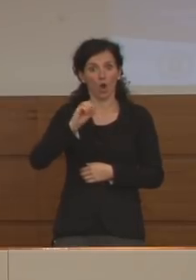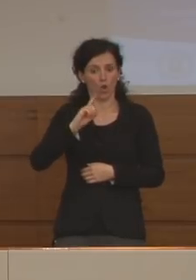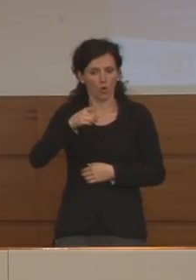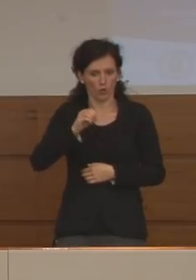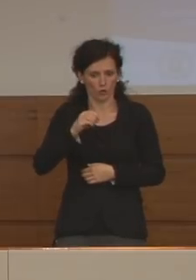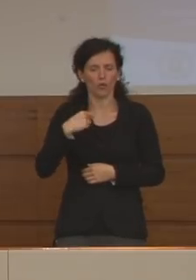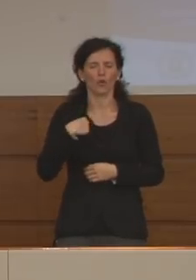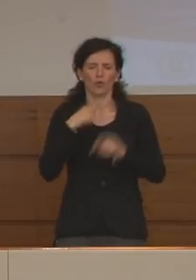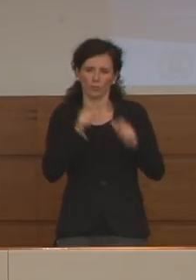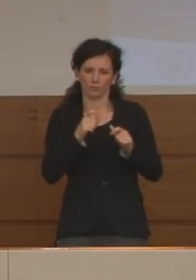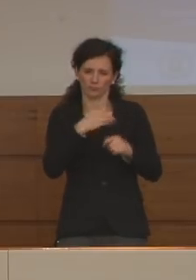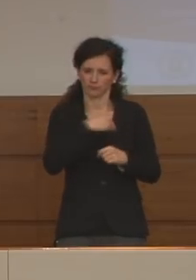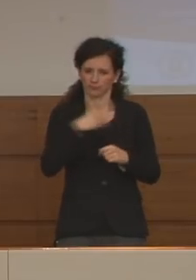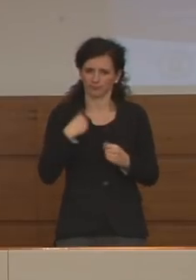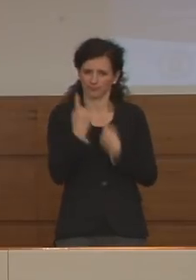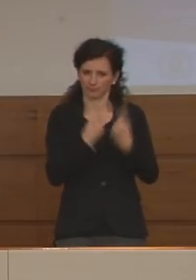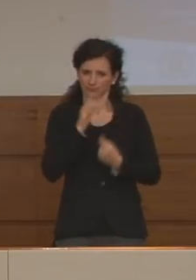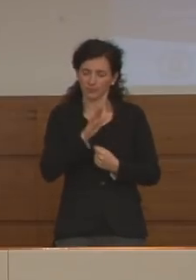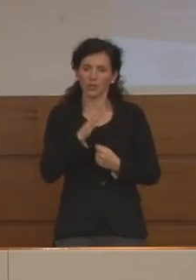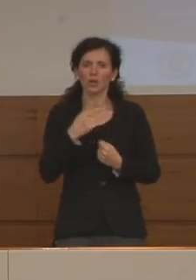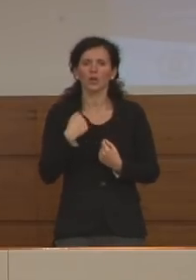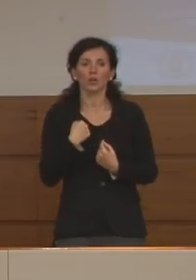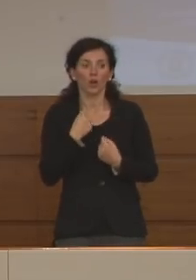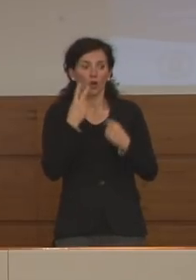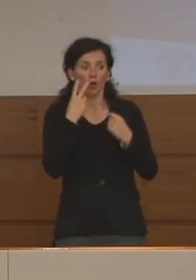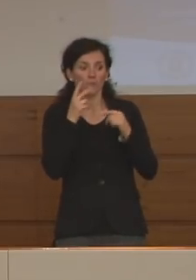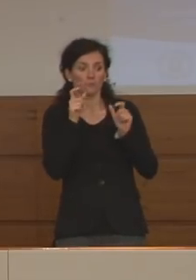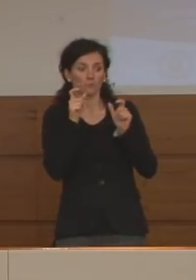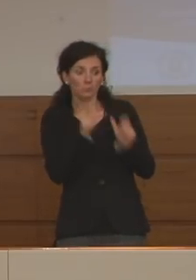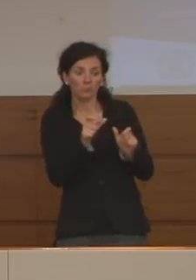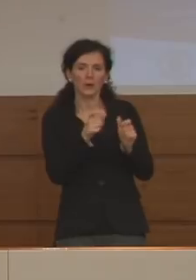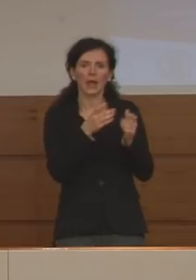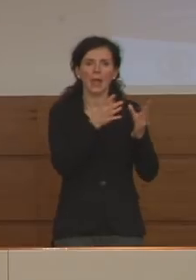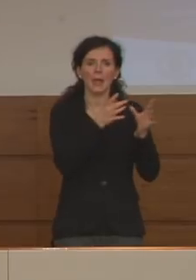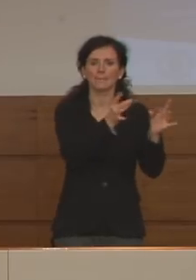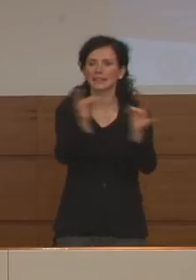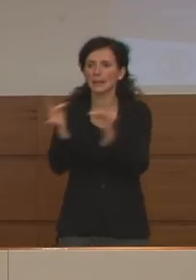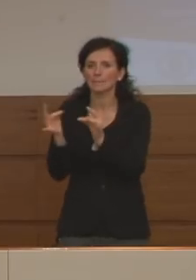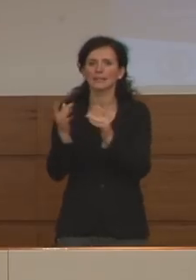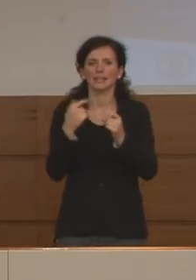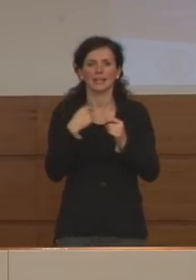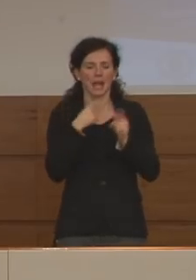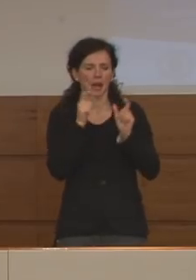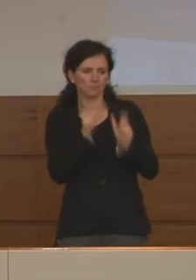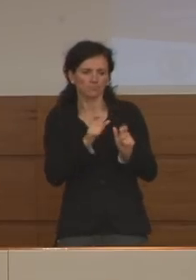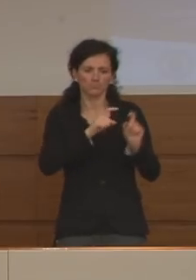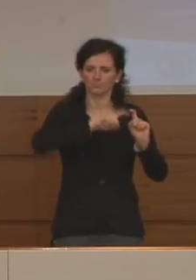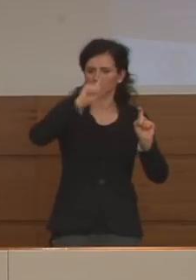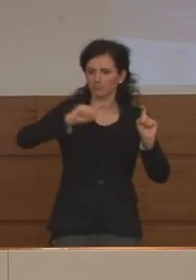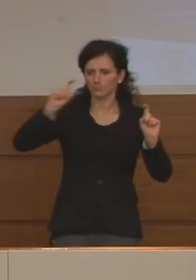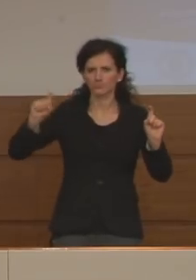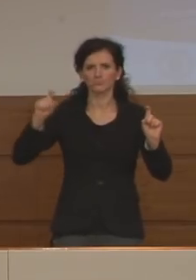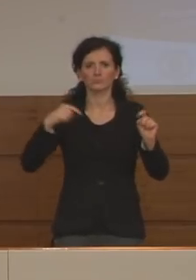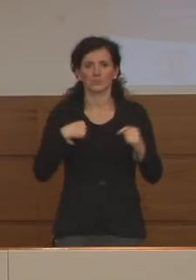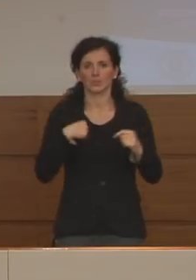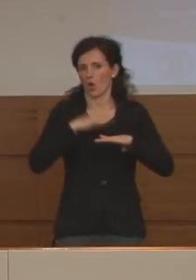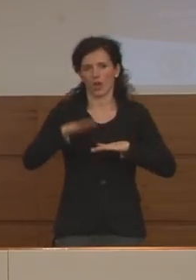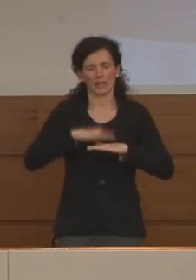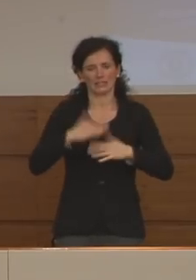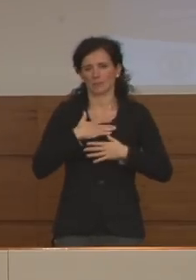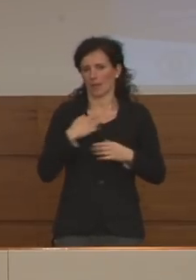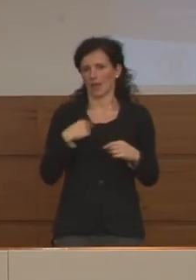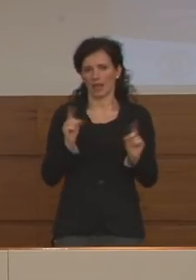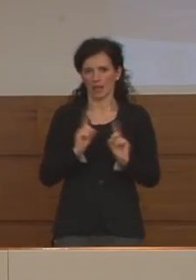soffermarmi su questioni di tipo epidemiologico o di tipo di trend di casistiche di cui non sono un esperto quindi